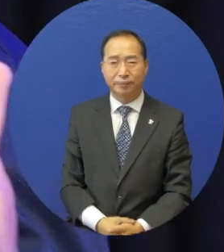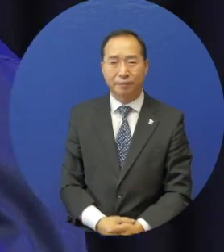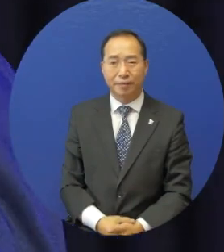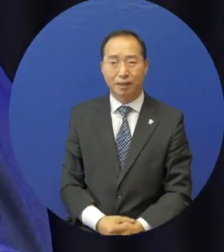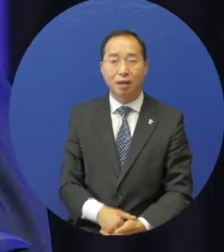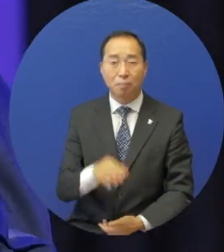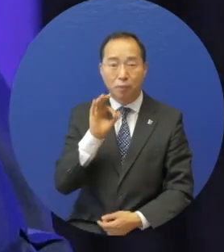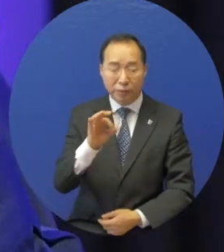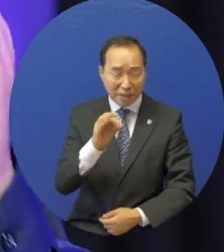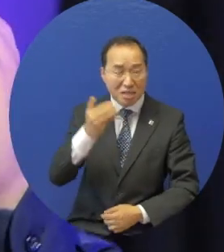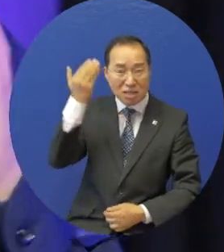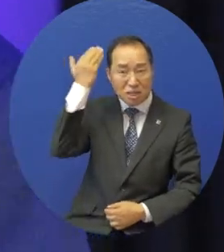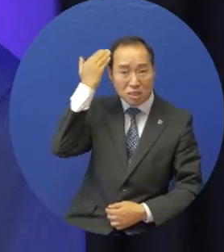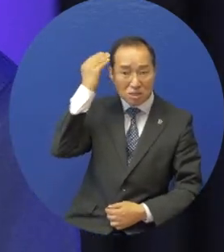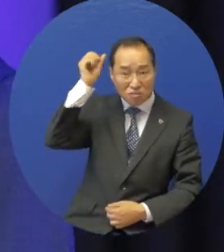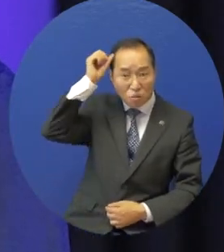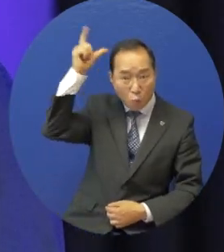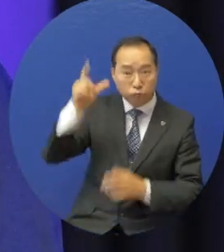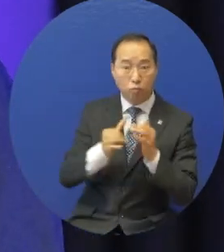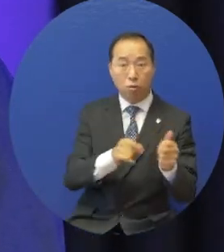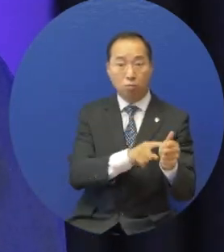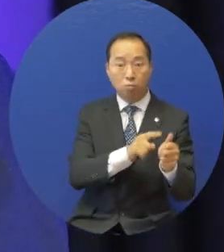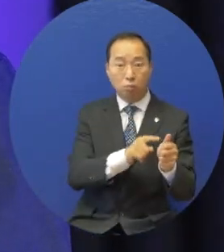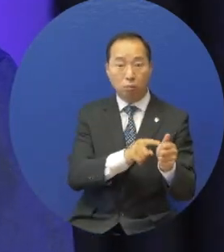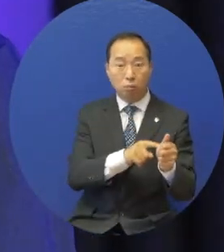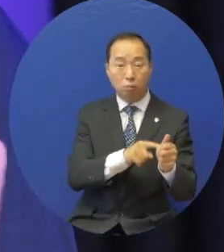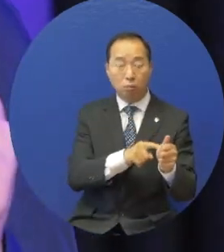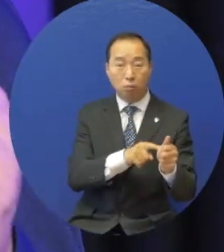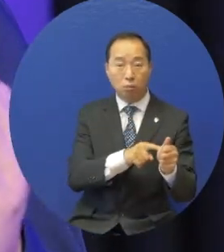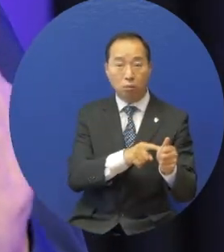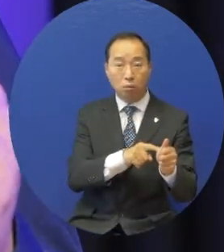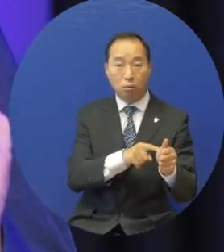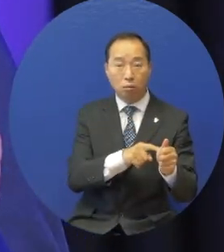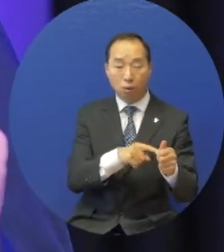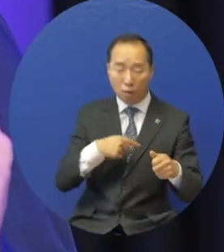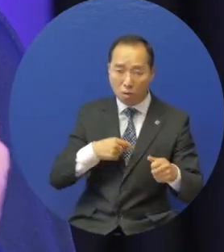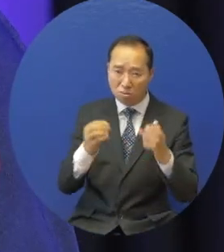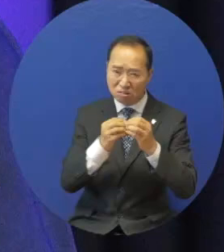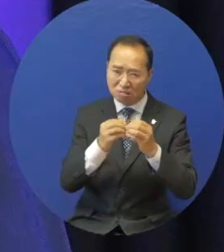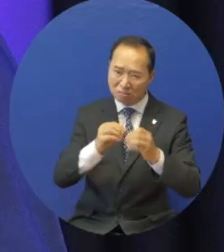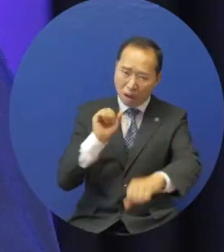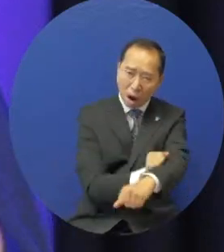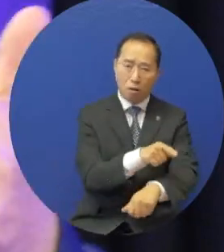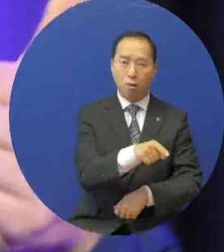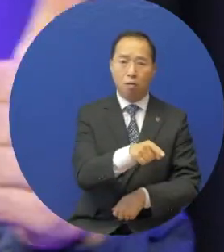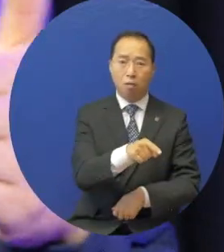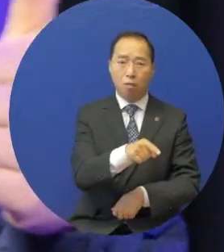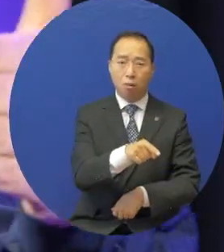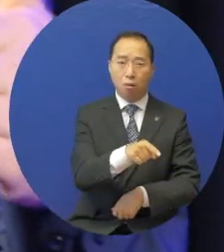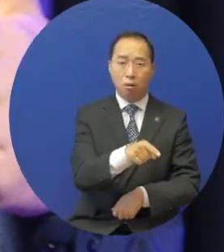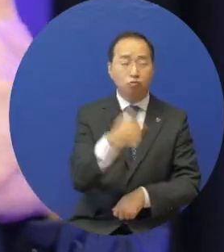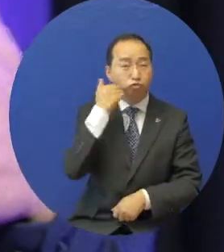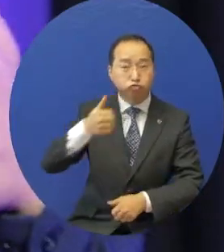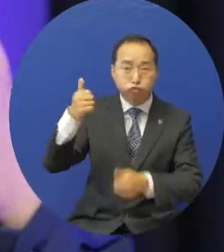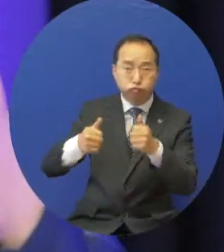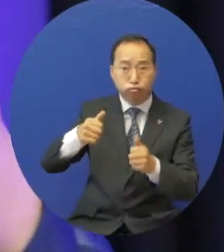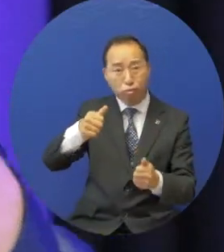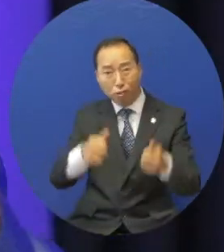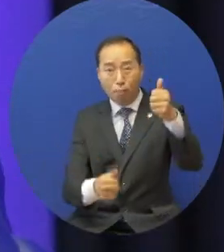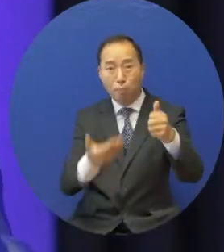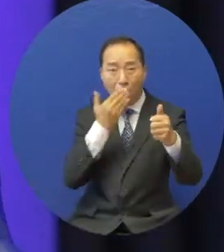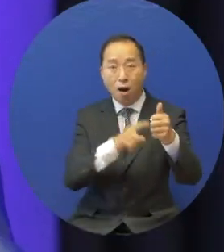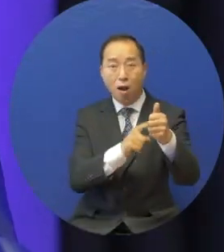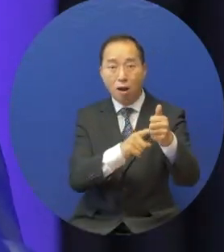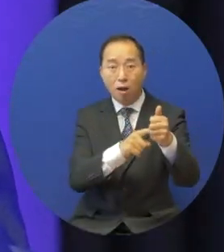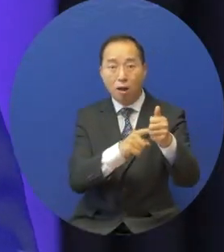그러니까 한번 생각을 해보세요. 지식인이에요. 어디에 가도 나는 부족하지 않아. 누가 경쟁을